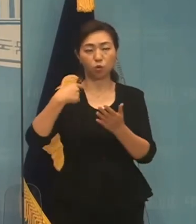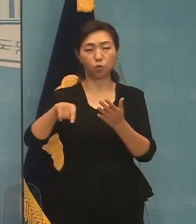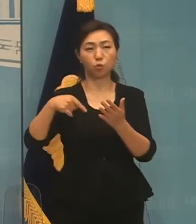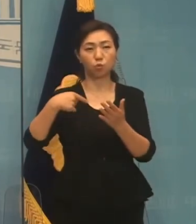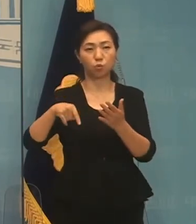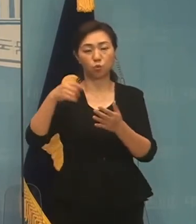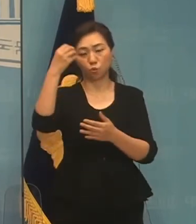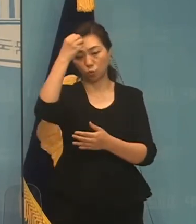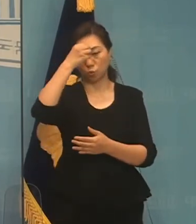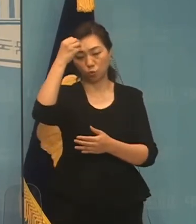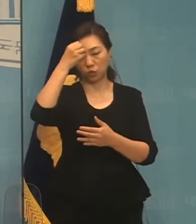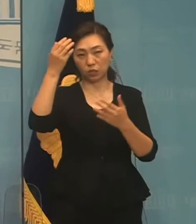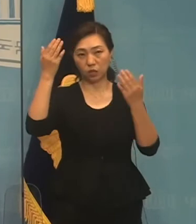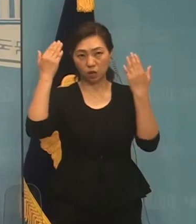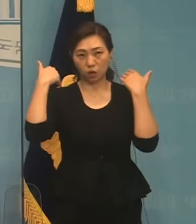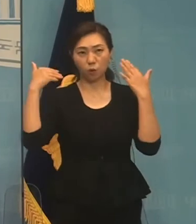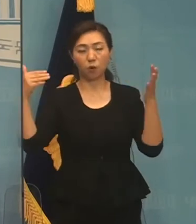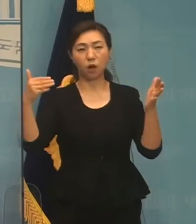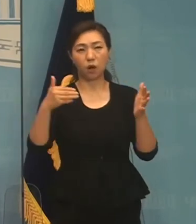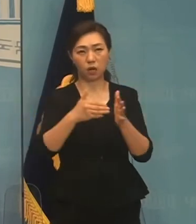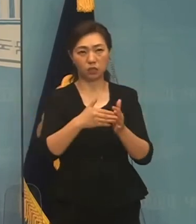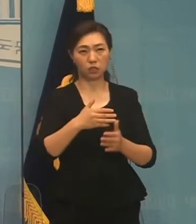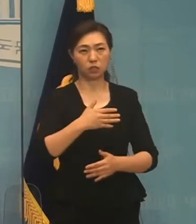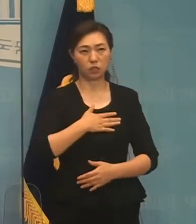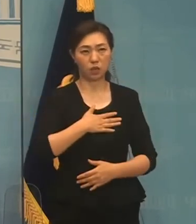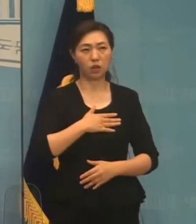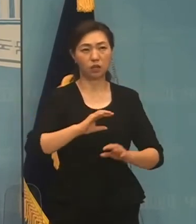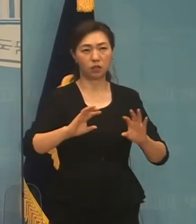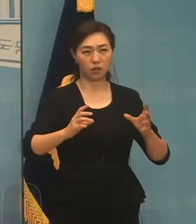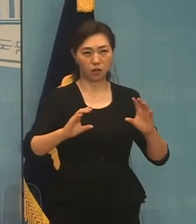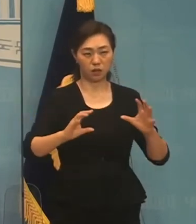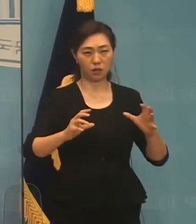고등학교까지 나의 조국